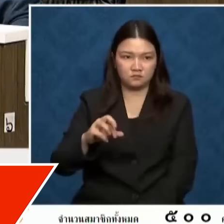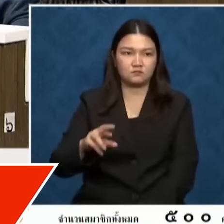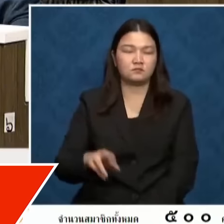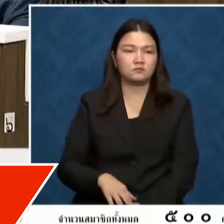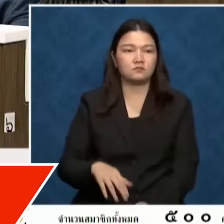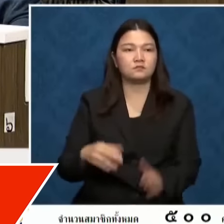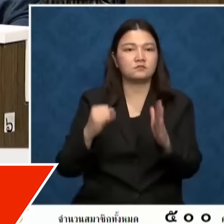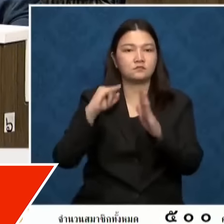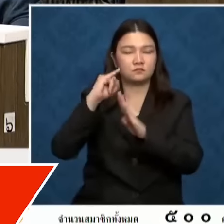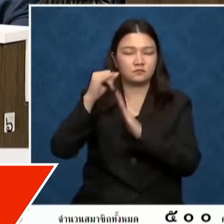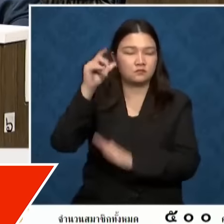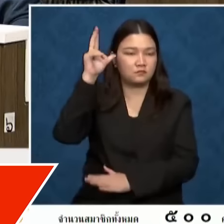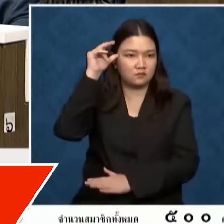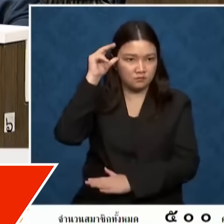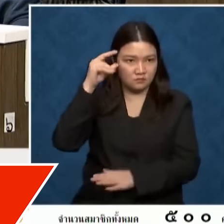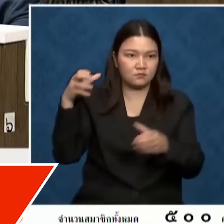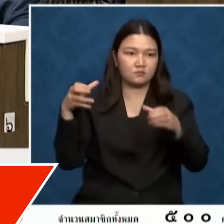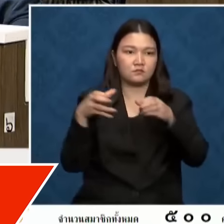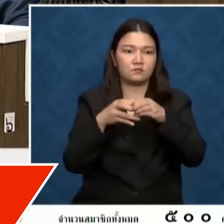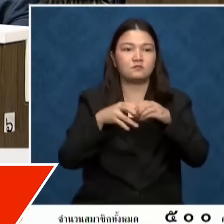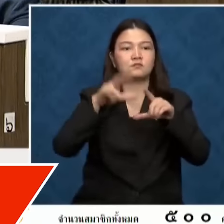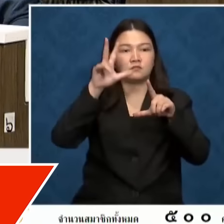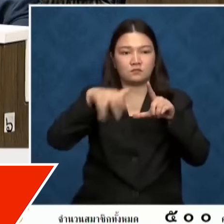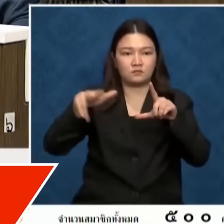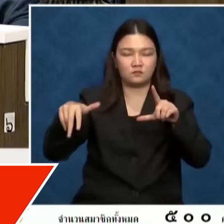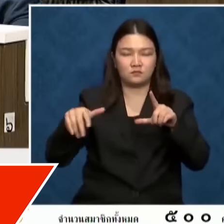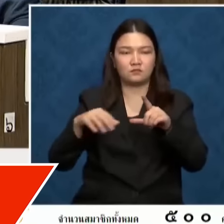3 พัก 9 ไก่ครั ขอสไลดด้ครับ